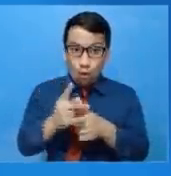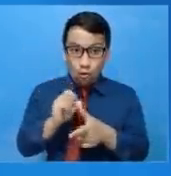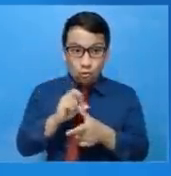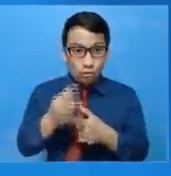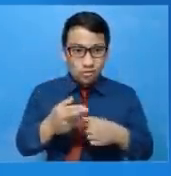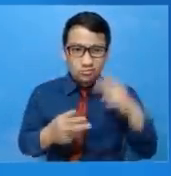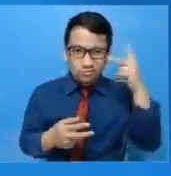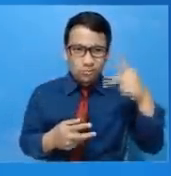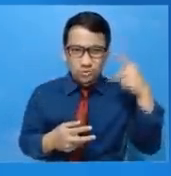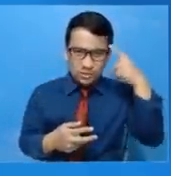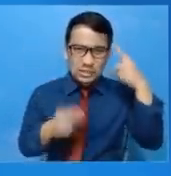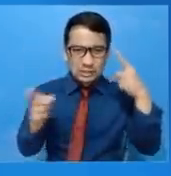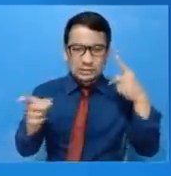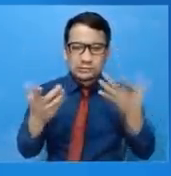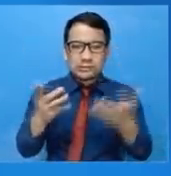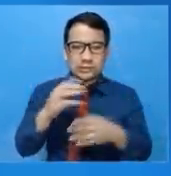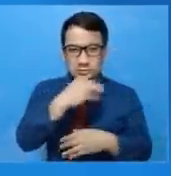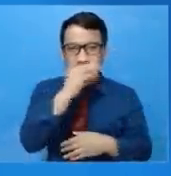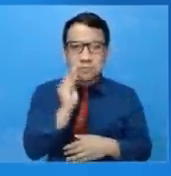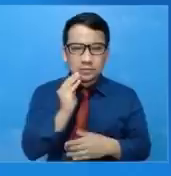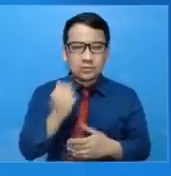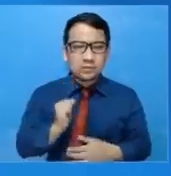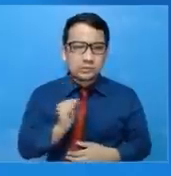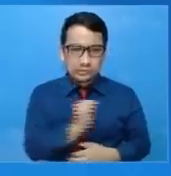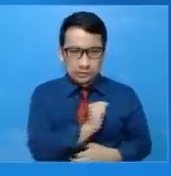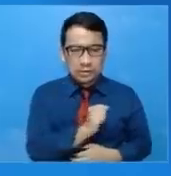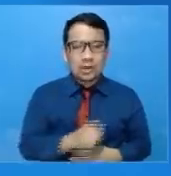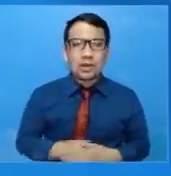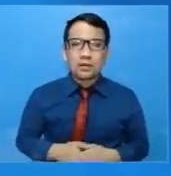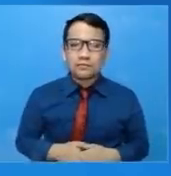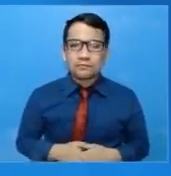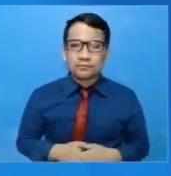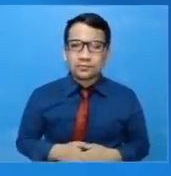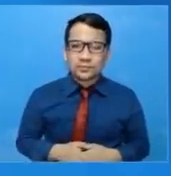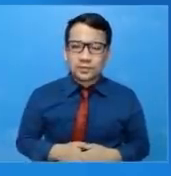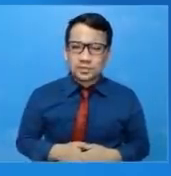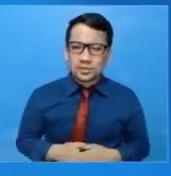Pacquiao. But I guess as far as your question is concerned,